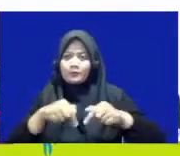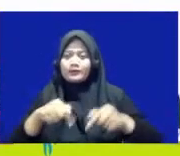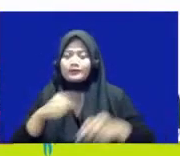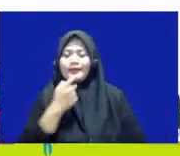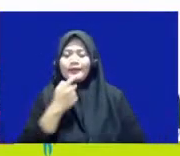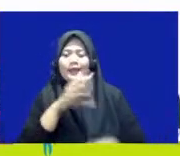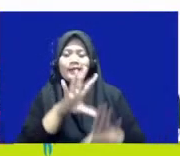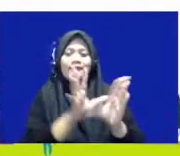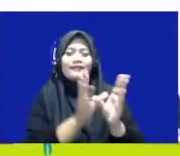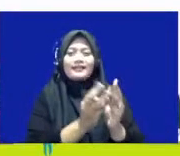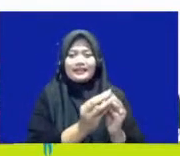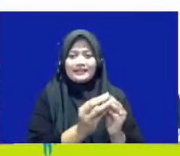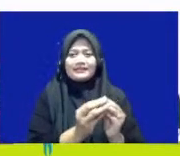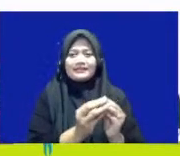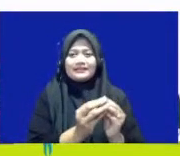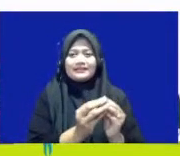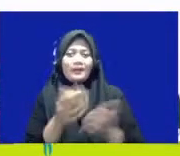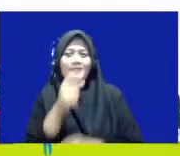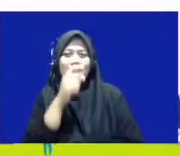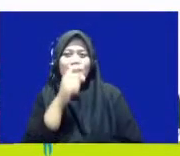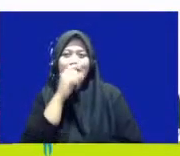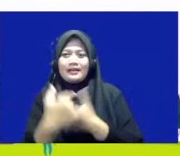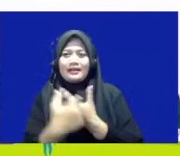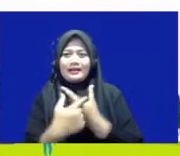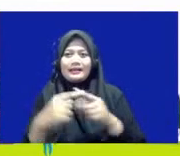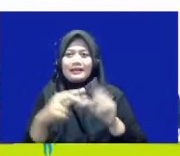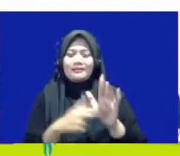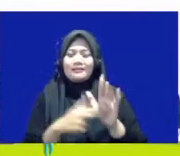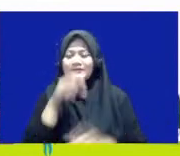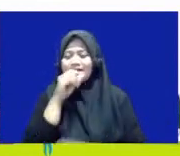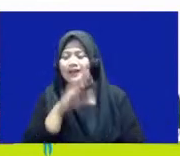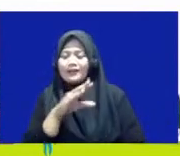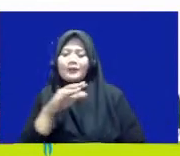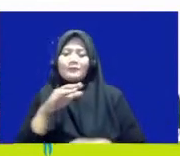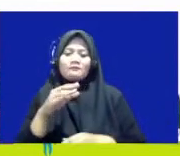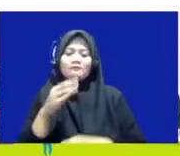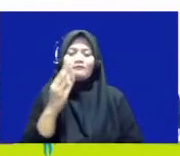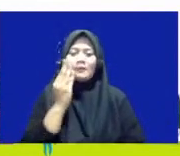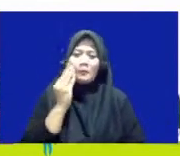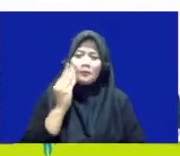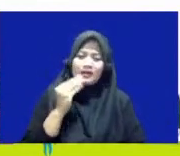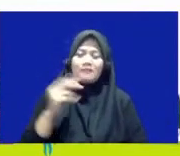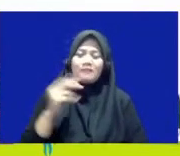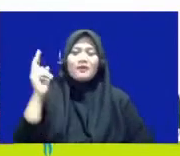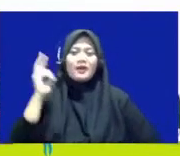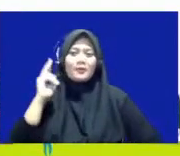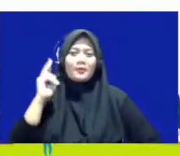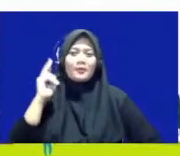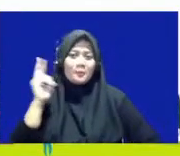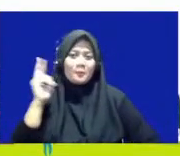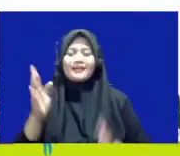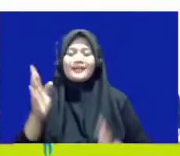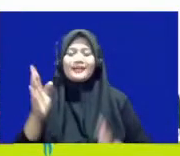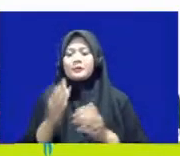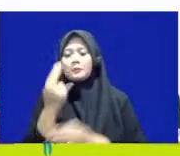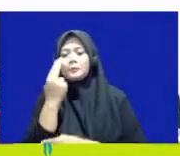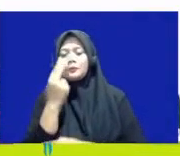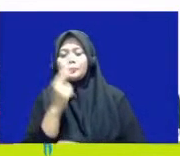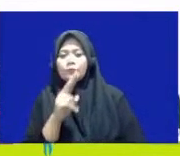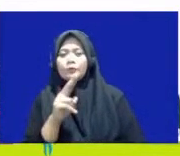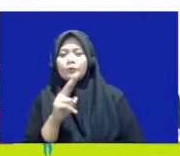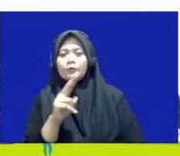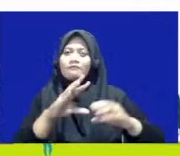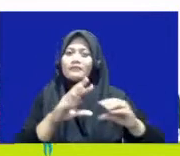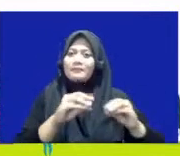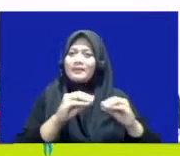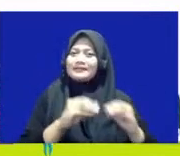between youth, women, and people with disabilities for the context in learning on this knowledge exchange,